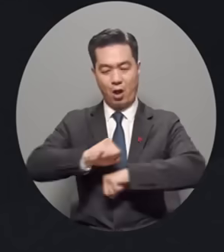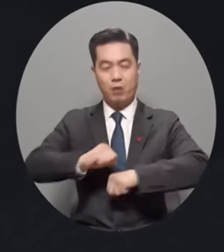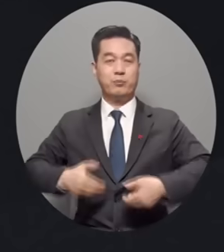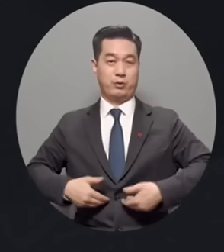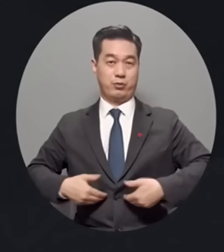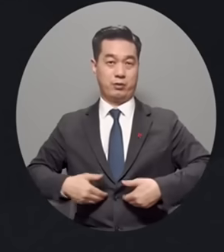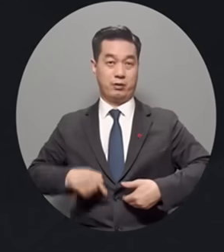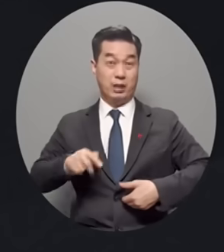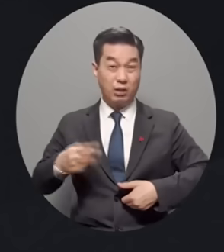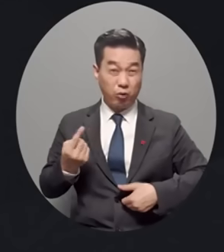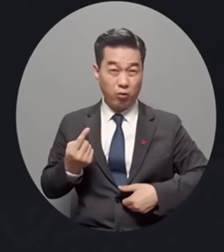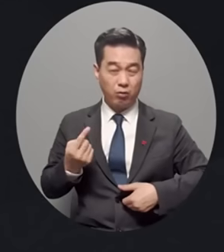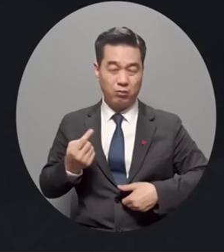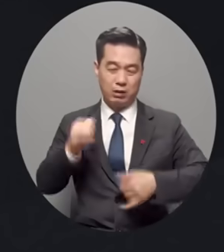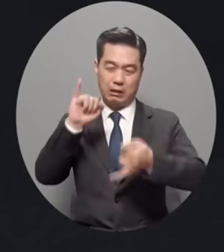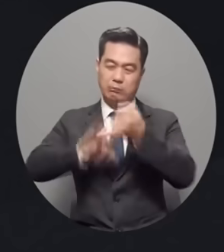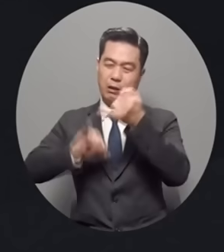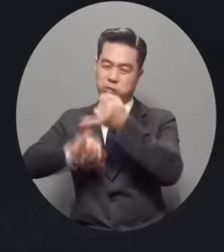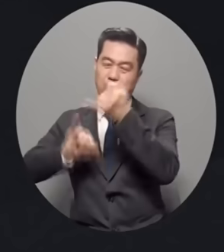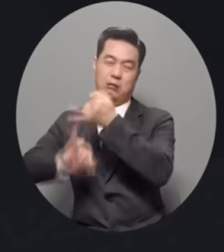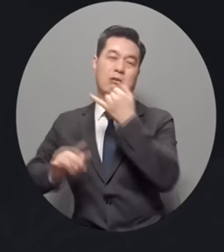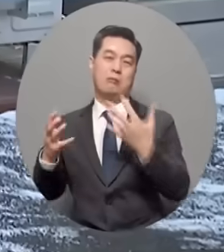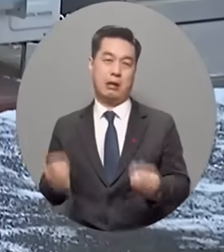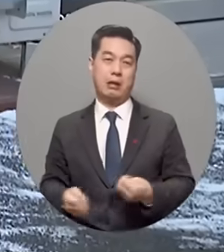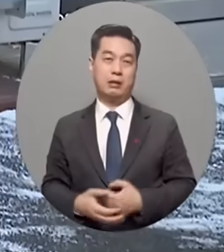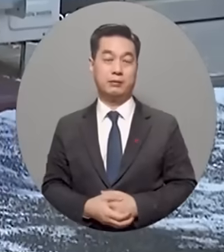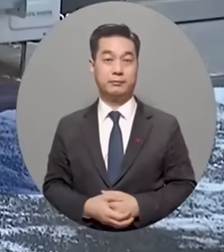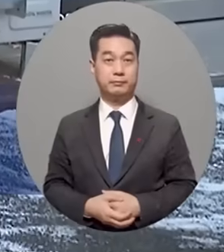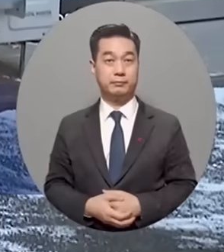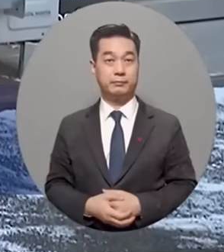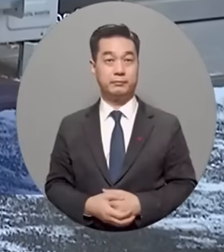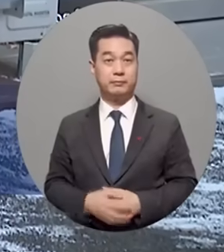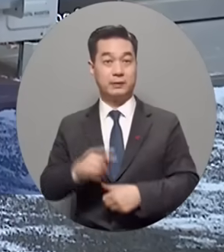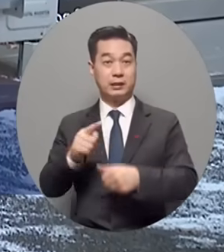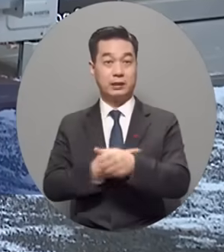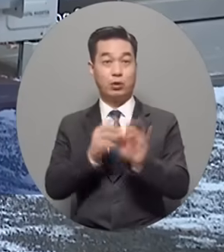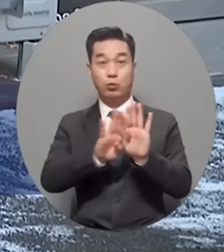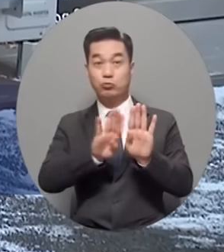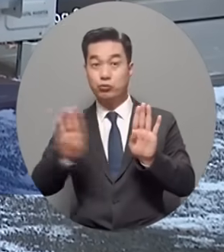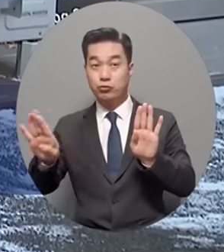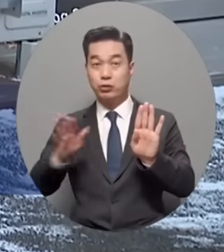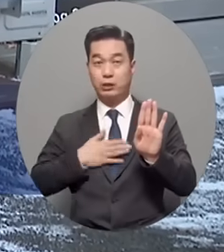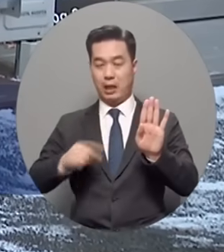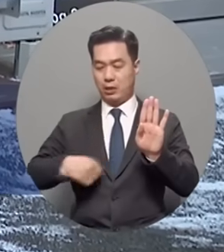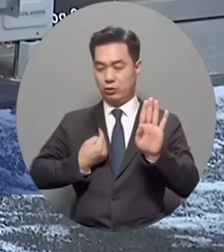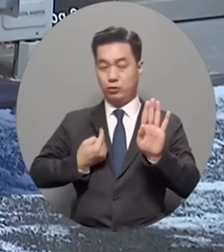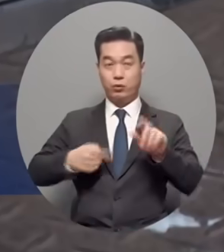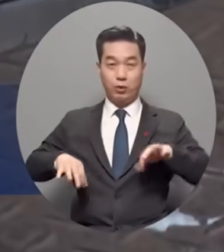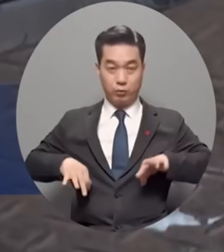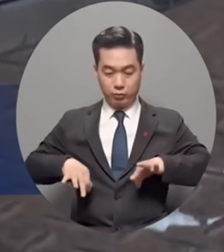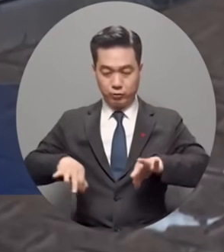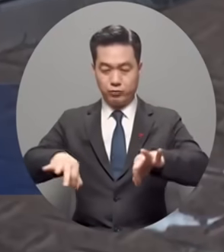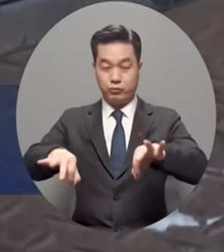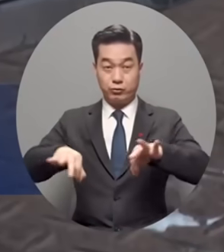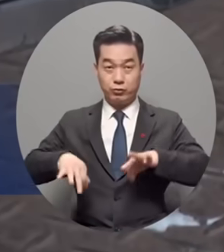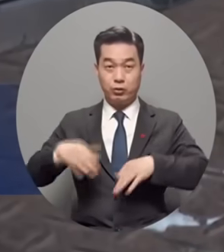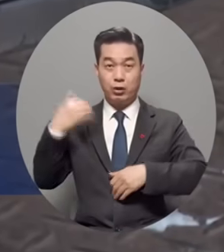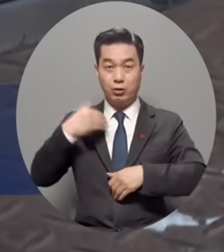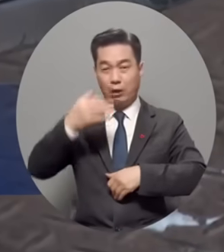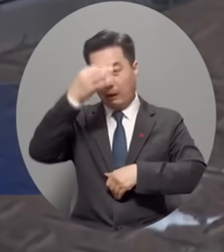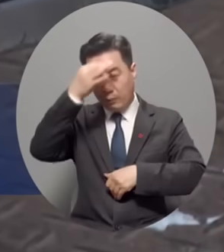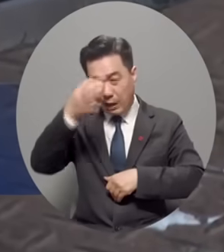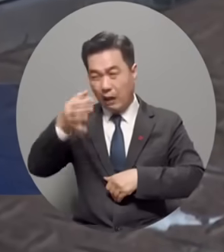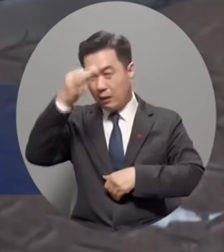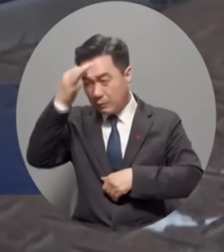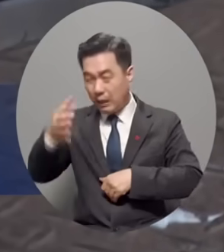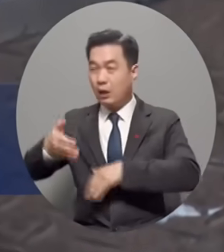이마저도 지켜지지 않는 경우도 많습니다. 자동문이면 내 스스로 이용을 하고 늘 누군가한테 미안해야 되고